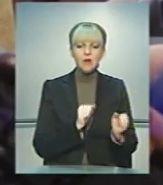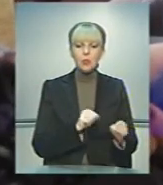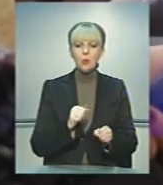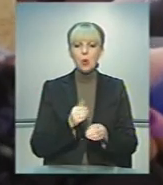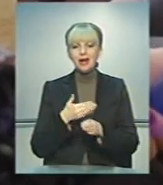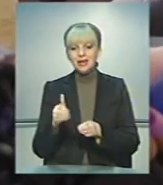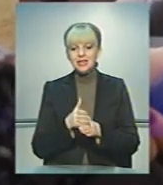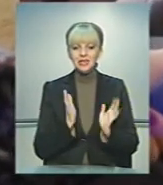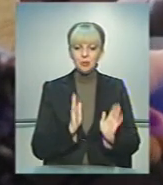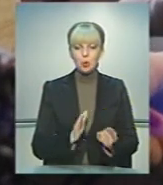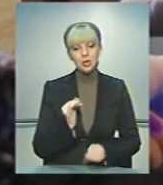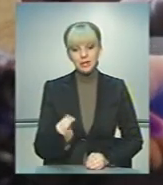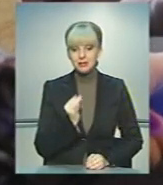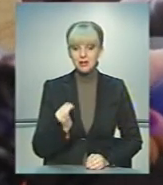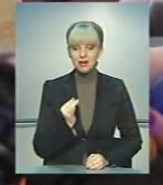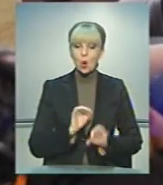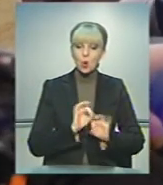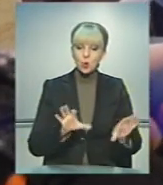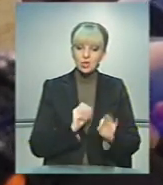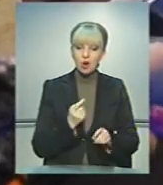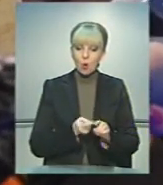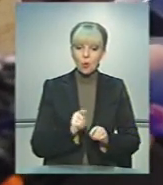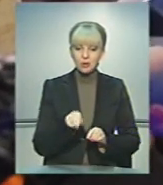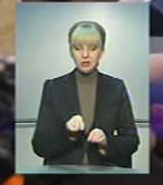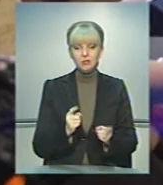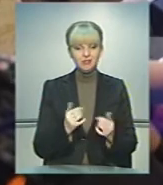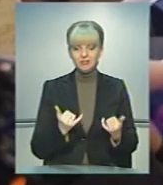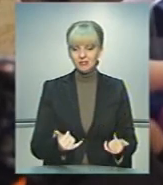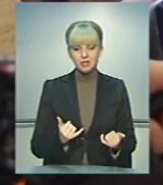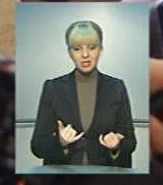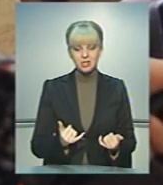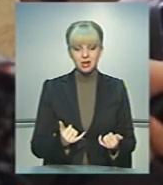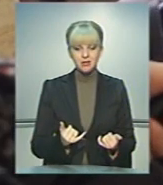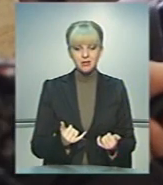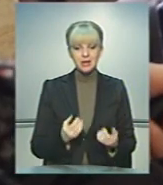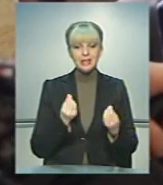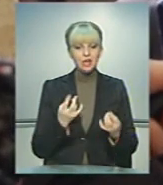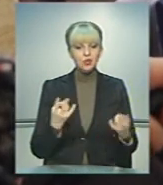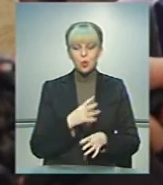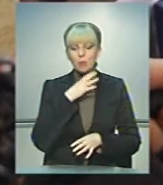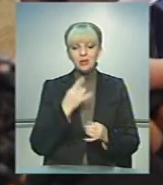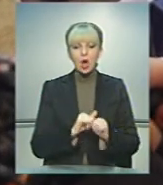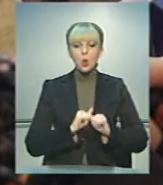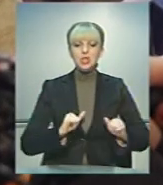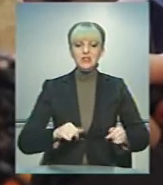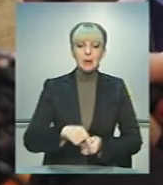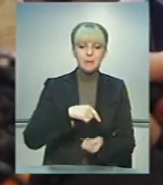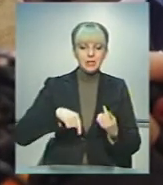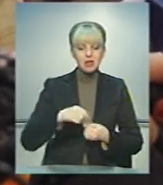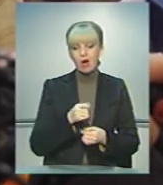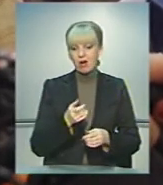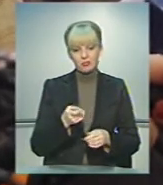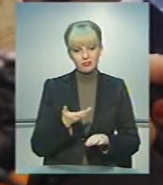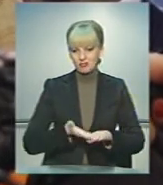кредити будуть цікаві, розкажуть про них. Тому що зараз Денег надо много для развития бизнеса, а их